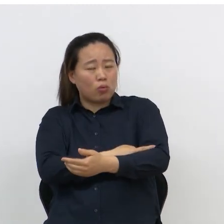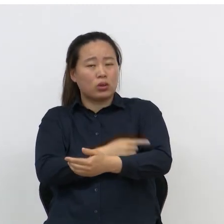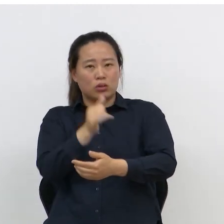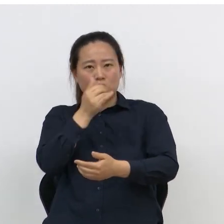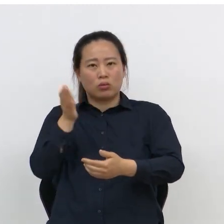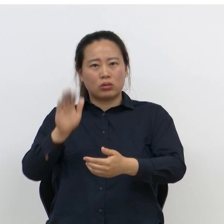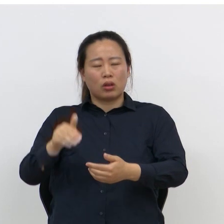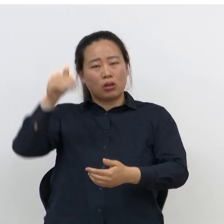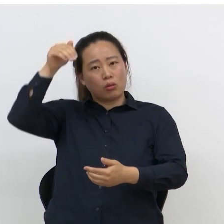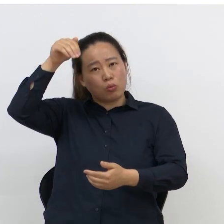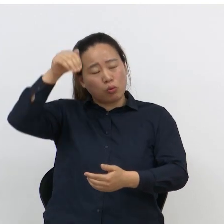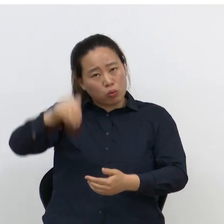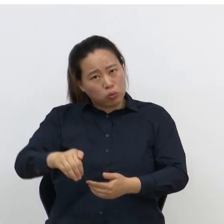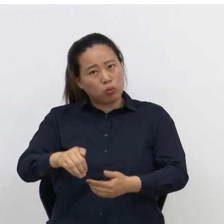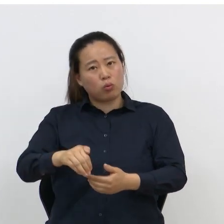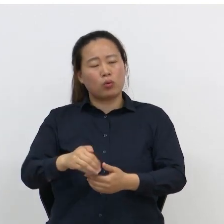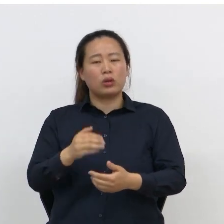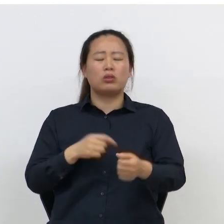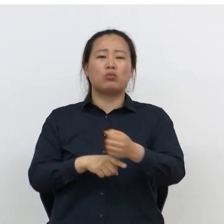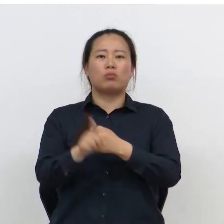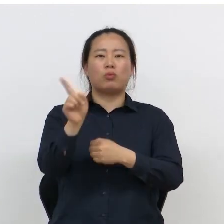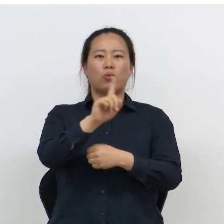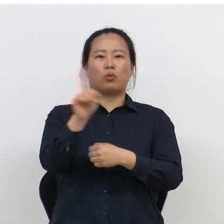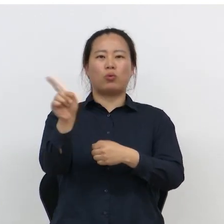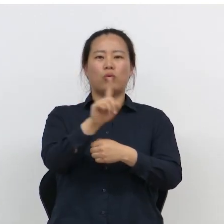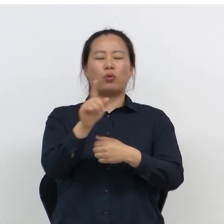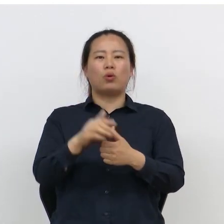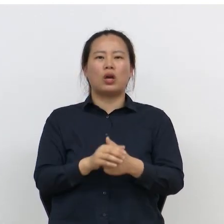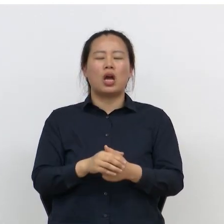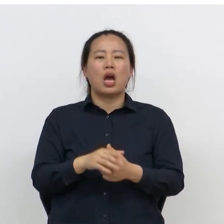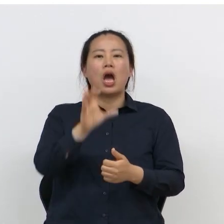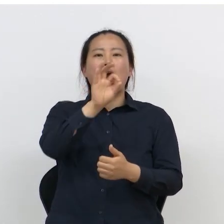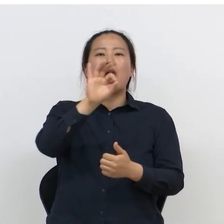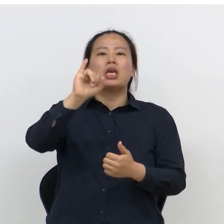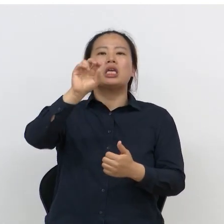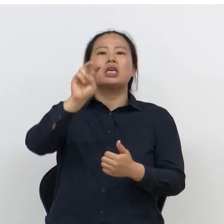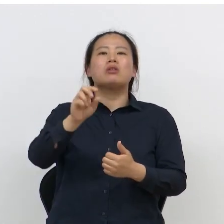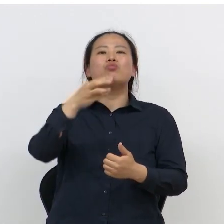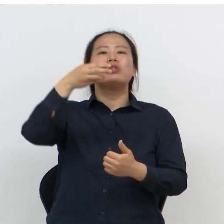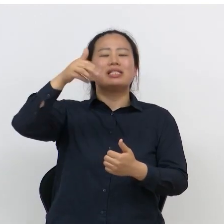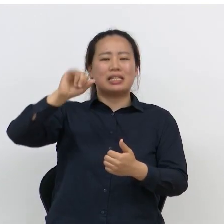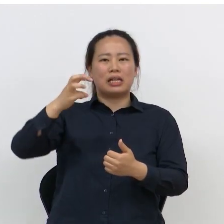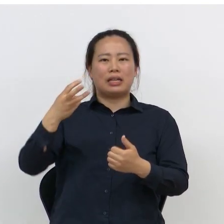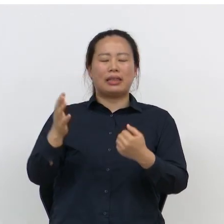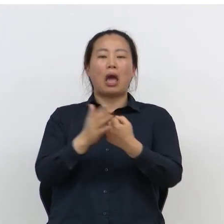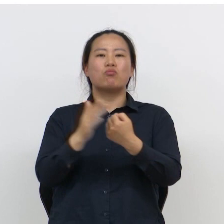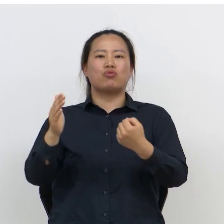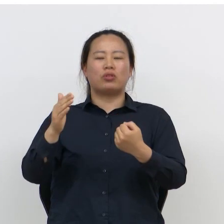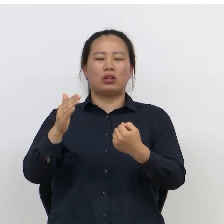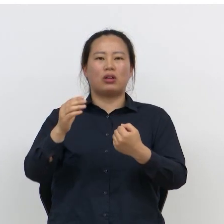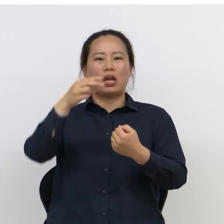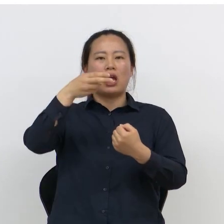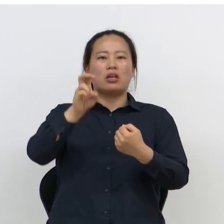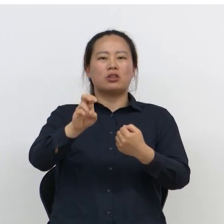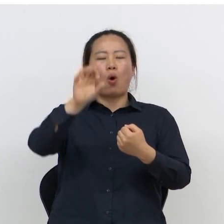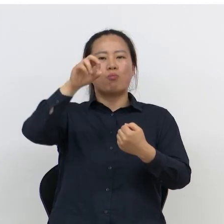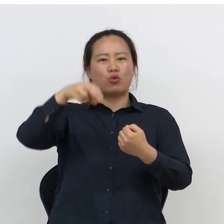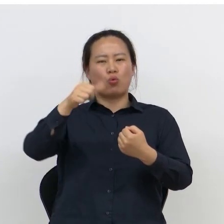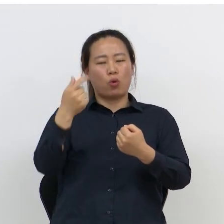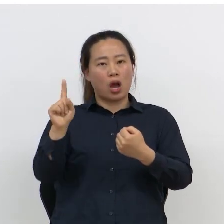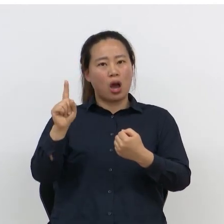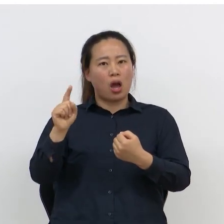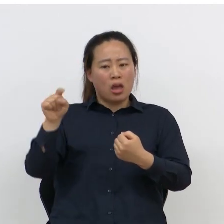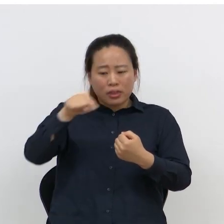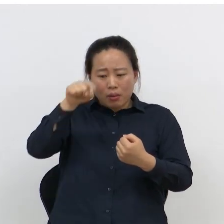가는 사람들이 덜어 있는데 그 이유는 이물질 반응에 의한 섬유화 현상으로 설명하고 있습니다. 달팽이관 속에 전극을